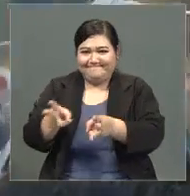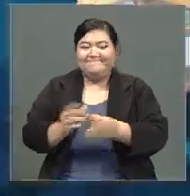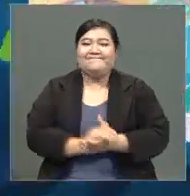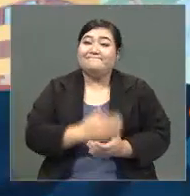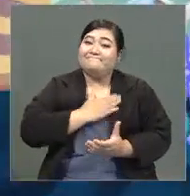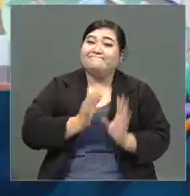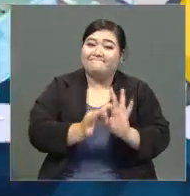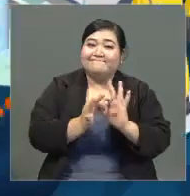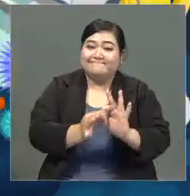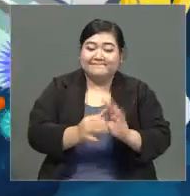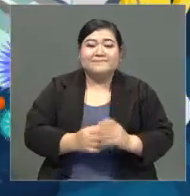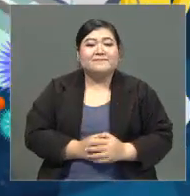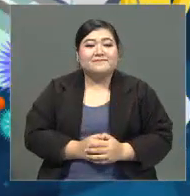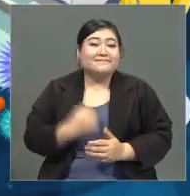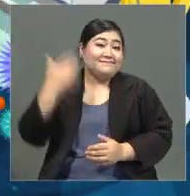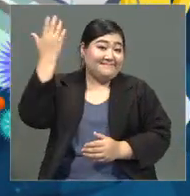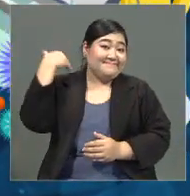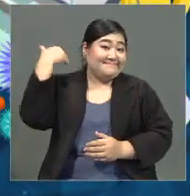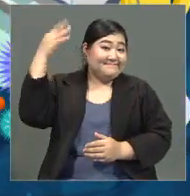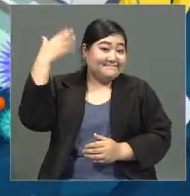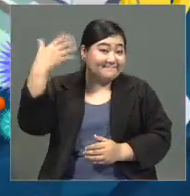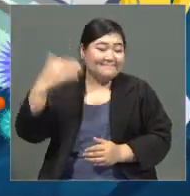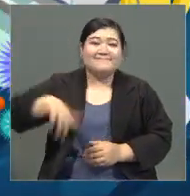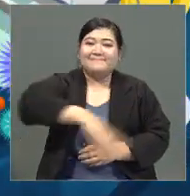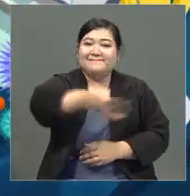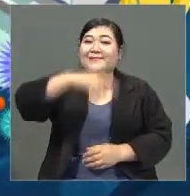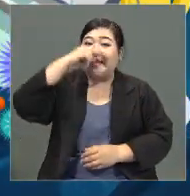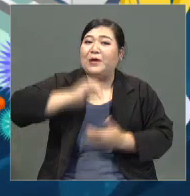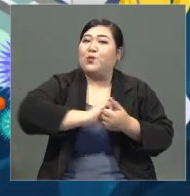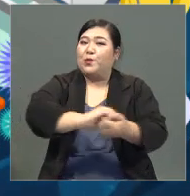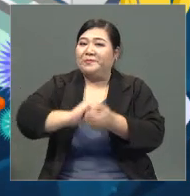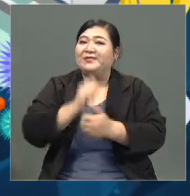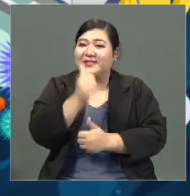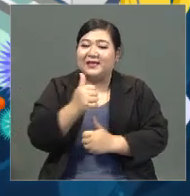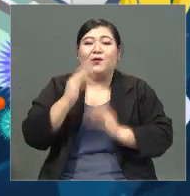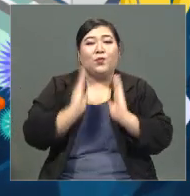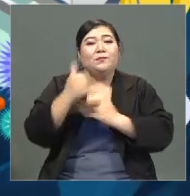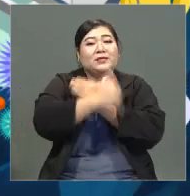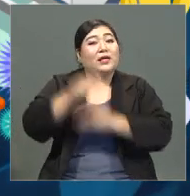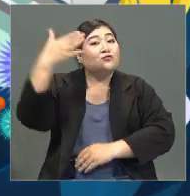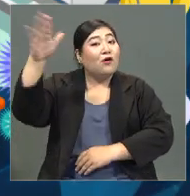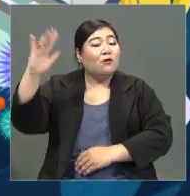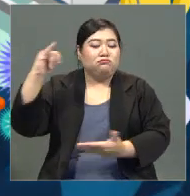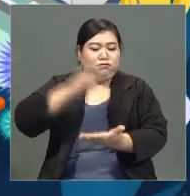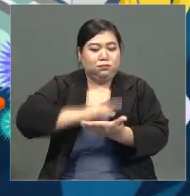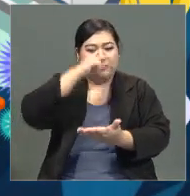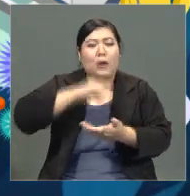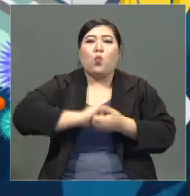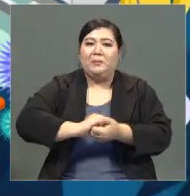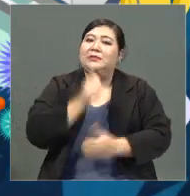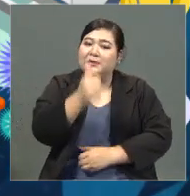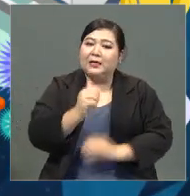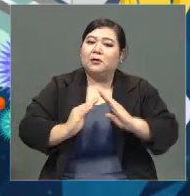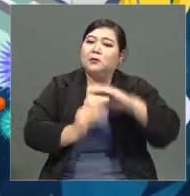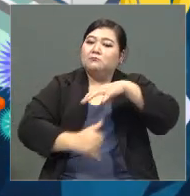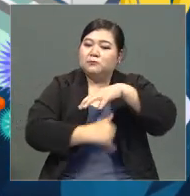ทางนี้ที่ผ่านมาได้รับความร่วมมือด้วยดีจากประชาชนรวมถึงชาวต่างชาติในการกักตัว14วันนะคะก็ยืนยันว่าศบค.จะ